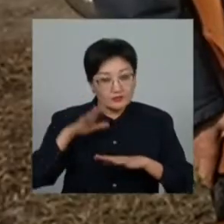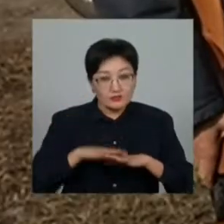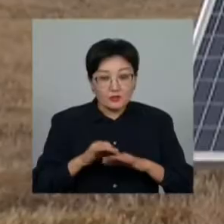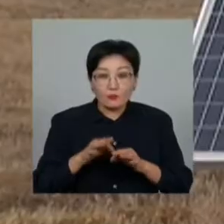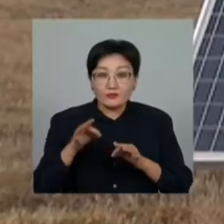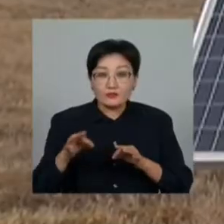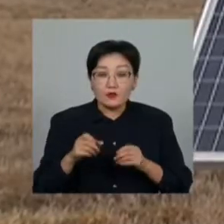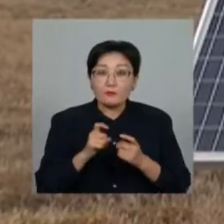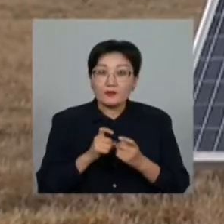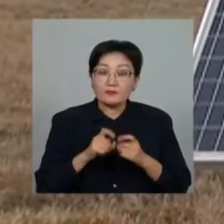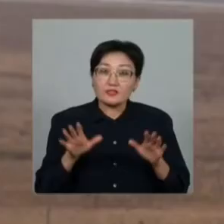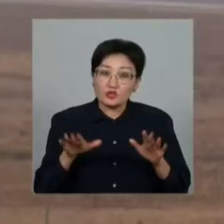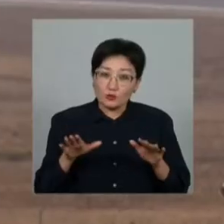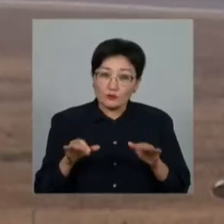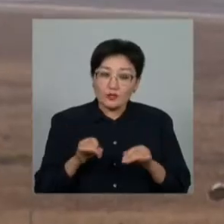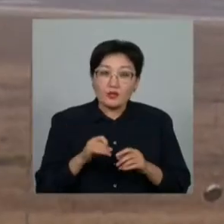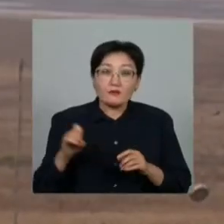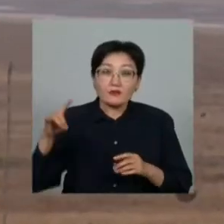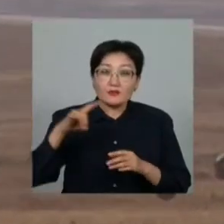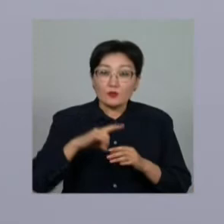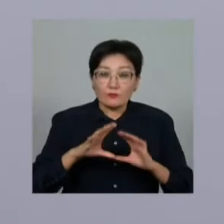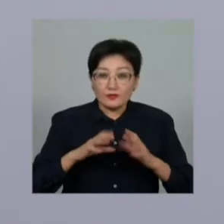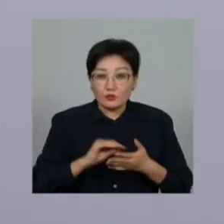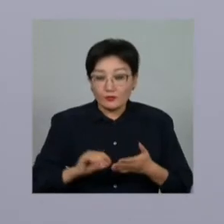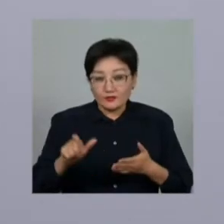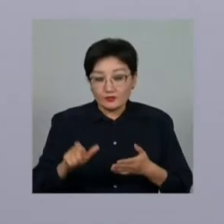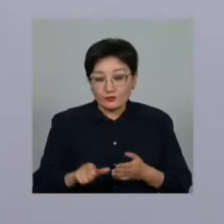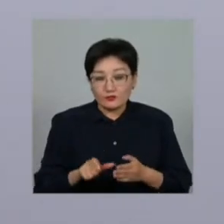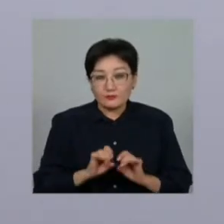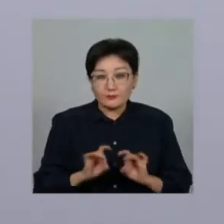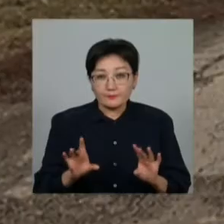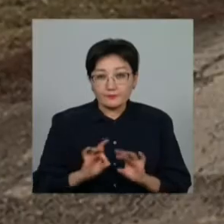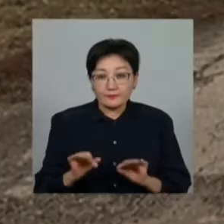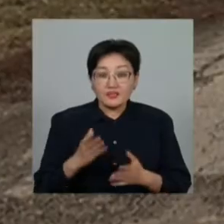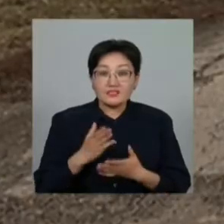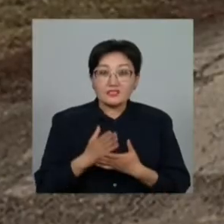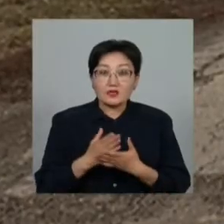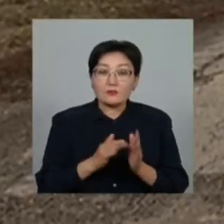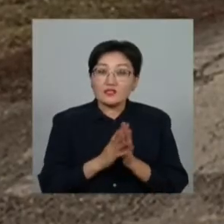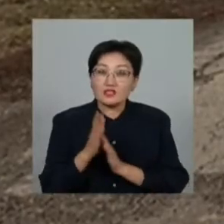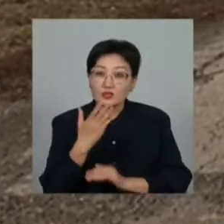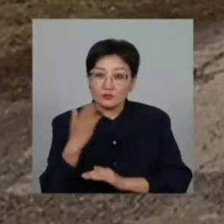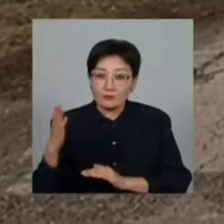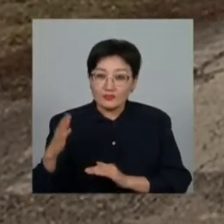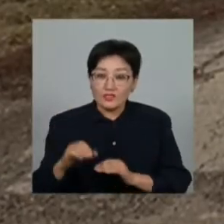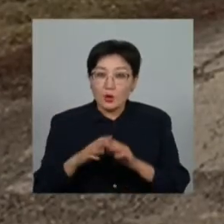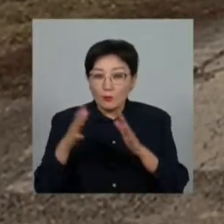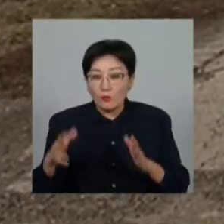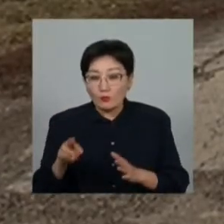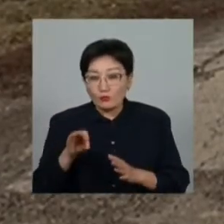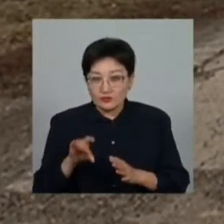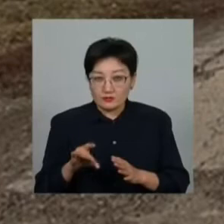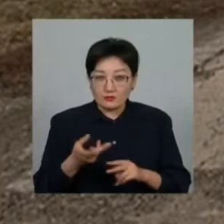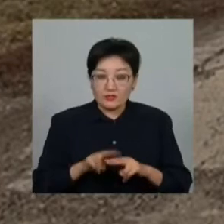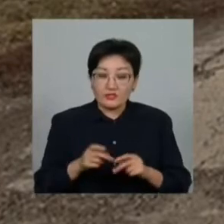области борьбе с пернатыми из воздушной гавани репортаж романа носенко есть заросли деревьев и стихийные свалки все